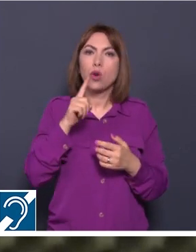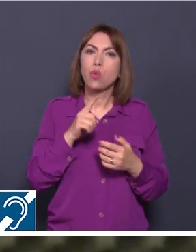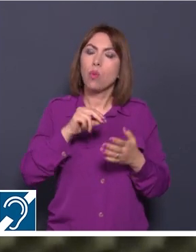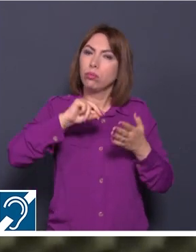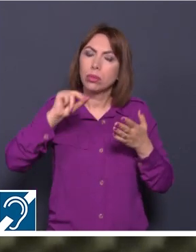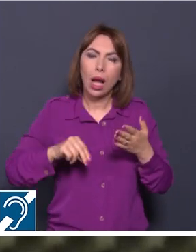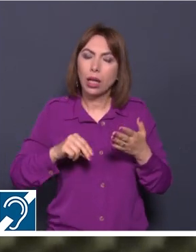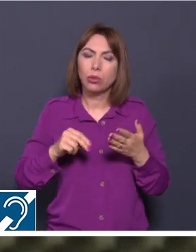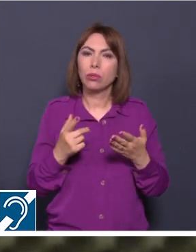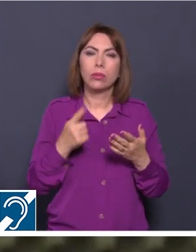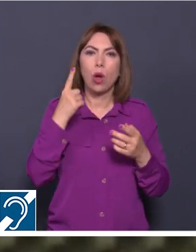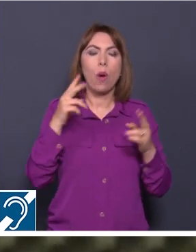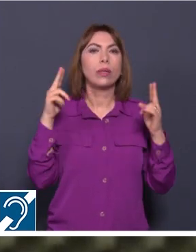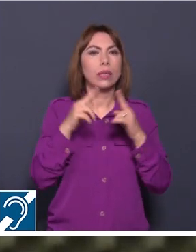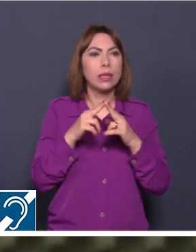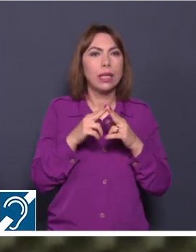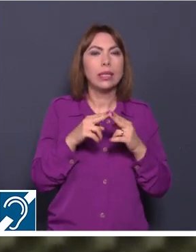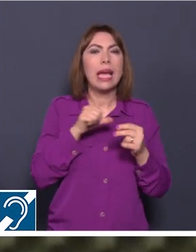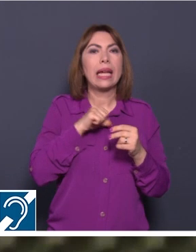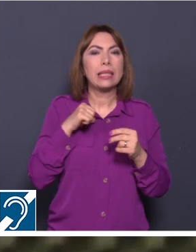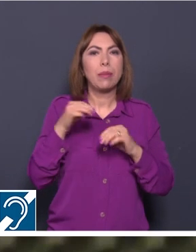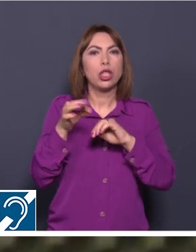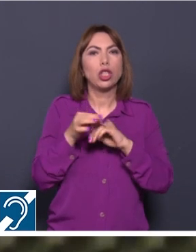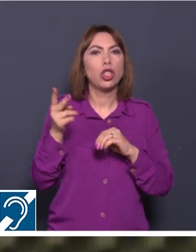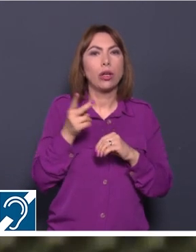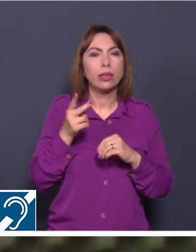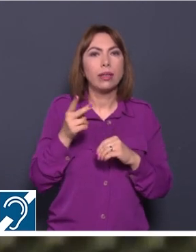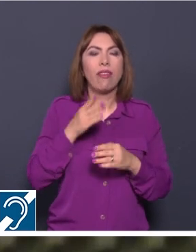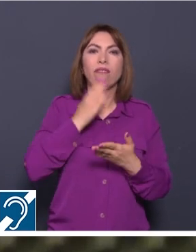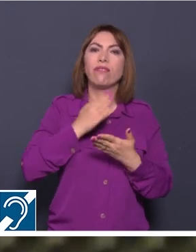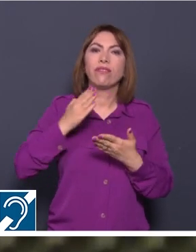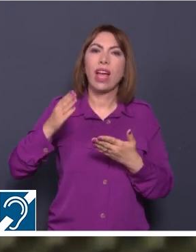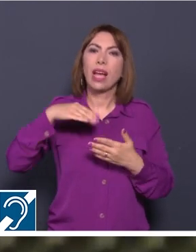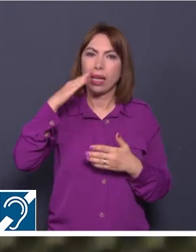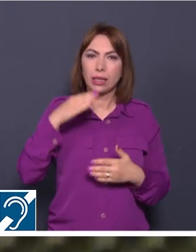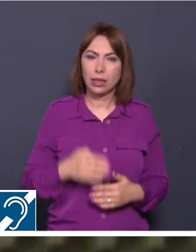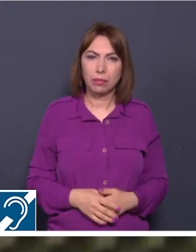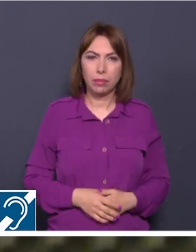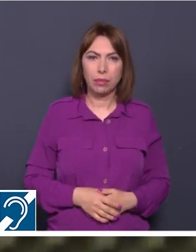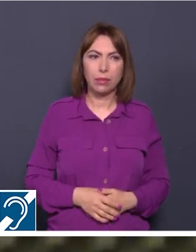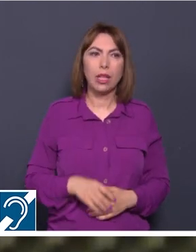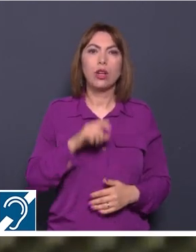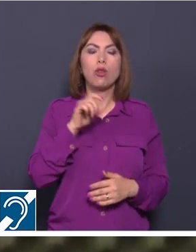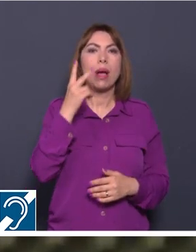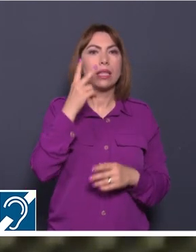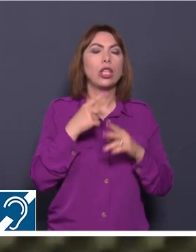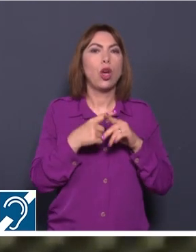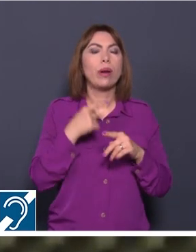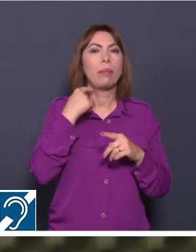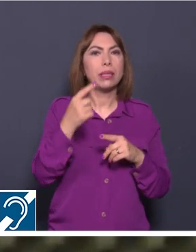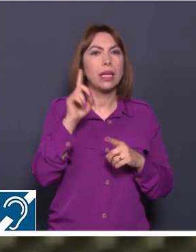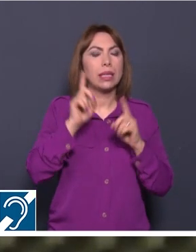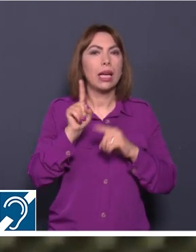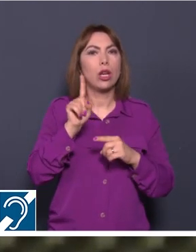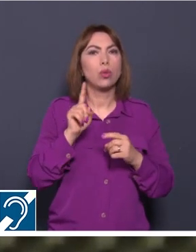îngăduie o întâlnire intimă între soți în fiecare zi, ci de două ori pe săptămână, dacă